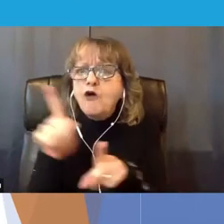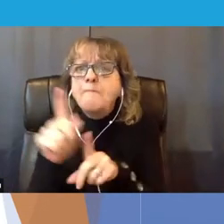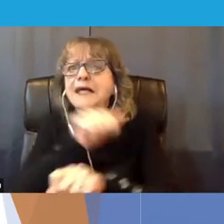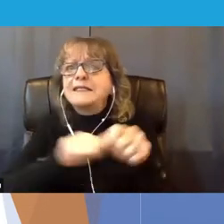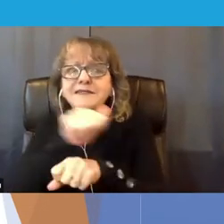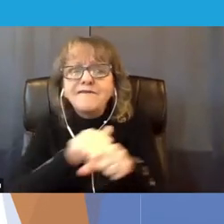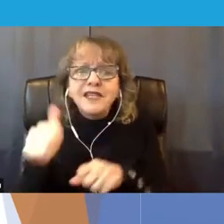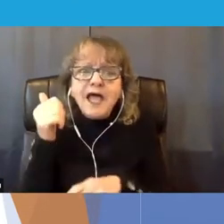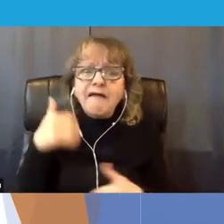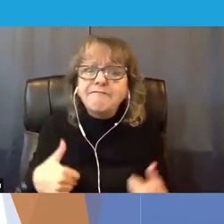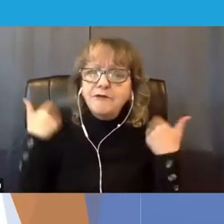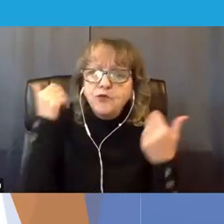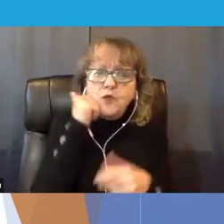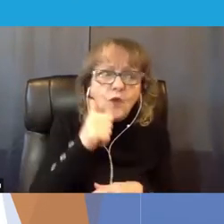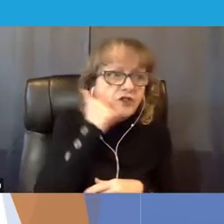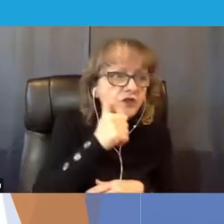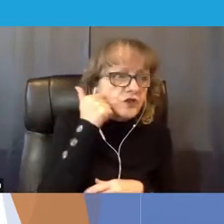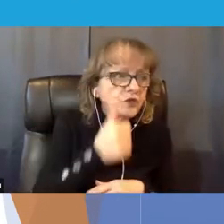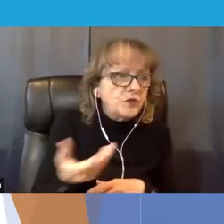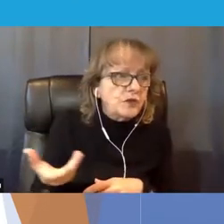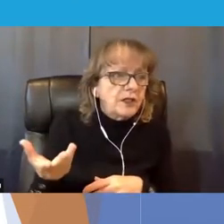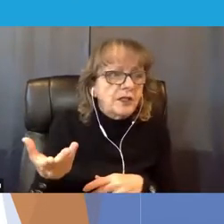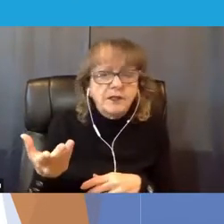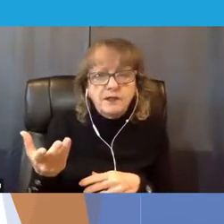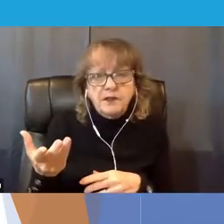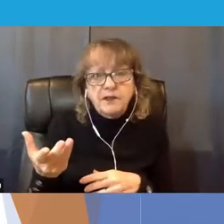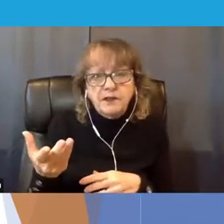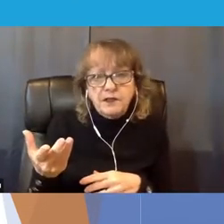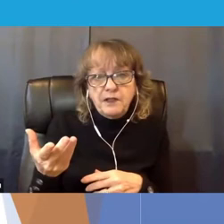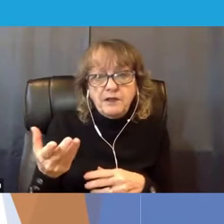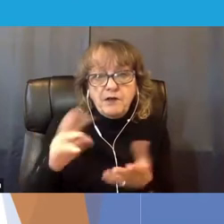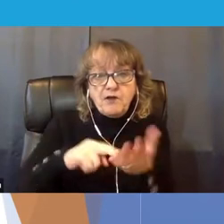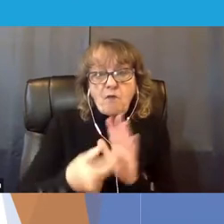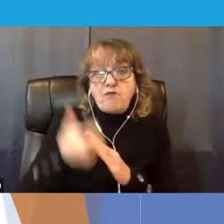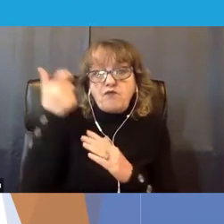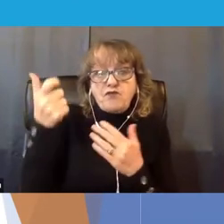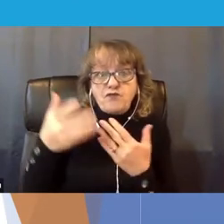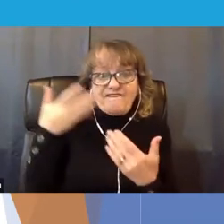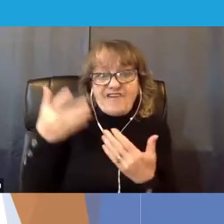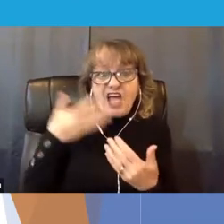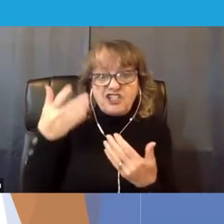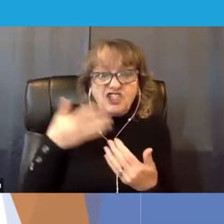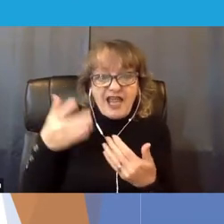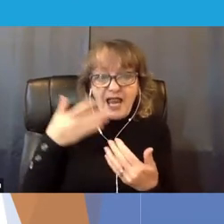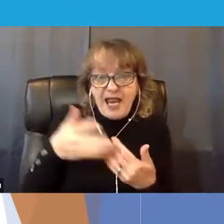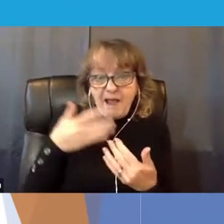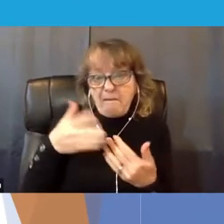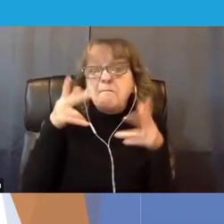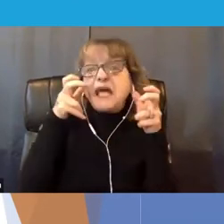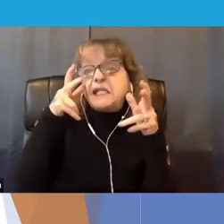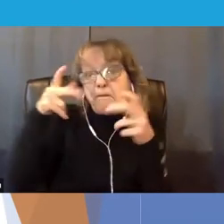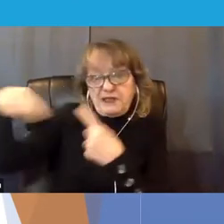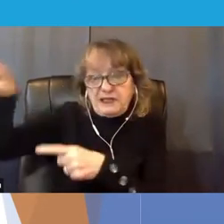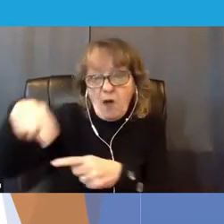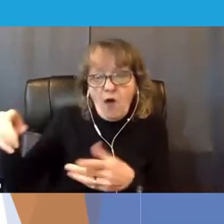quotidien. On les fait ça comme des êtres fragiles, ce qui les prédispose déjà